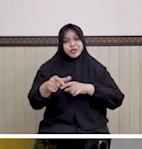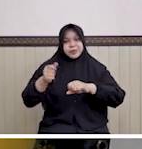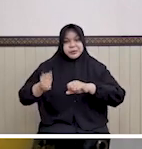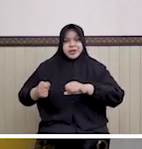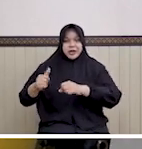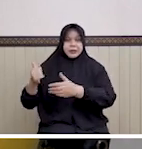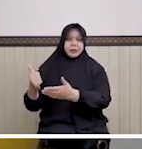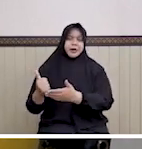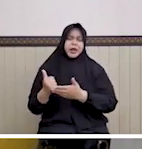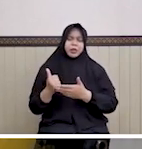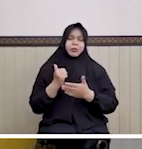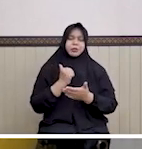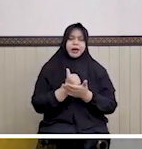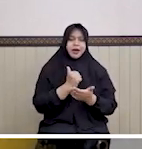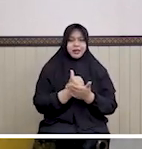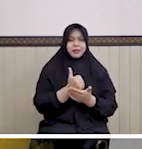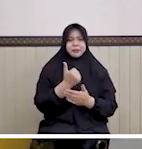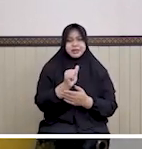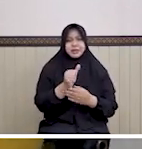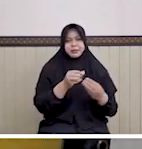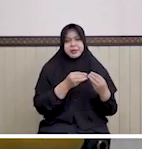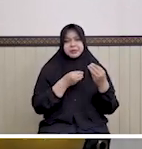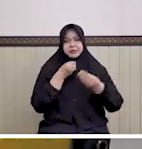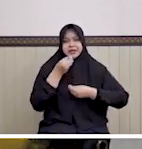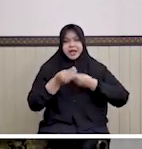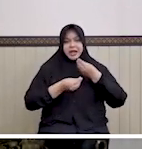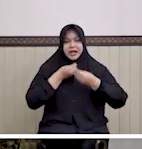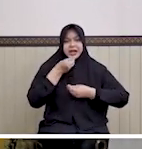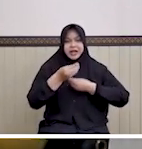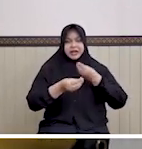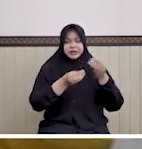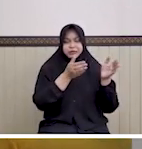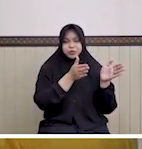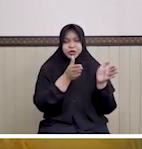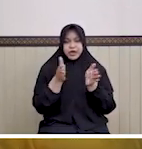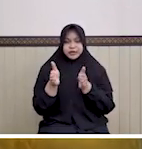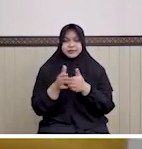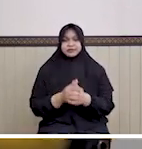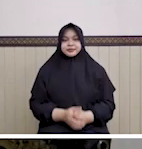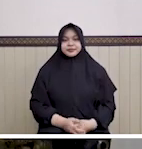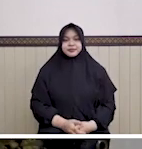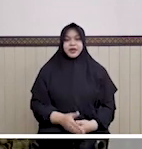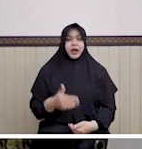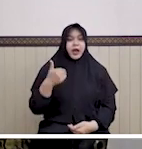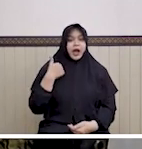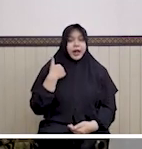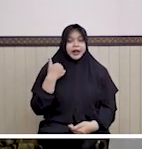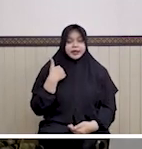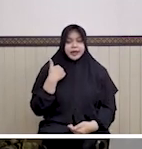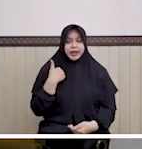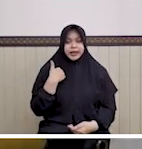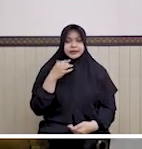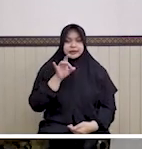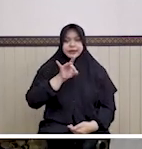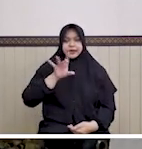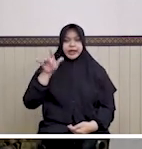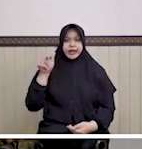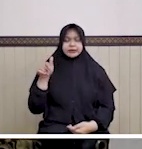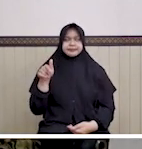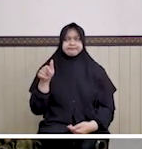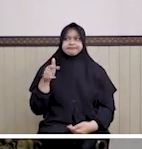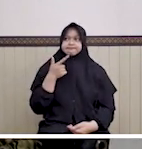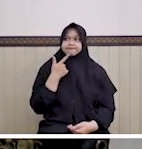membantu sekali untuk memberikan keterangan nah kemudian eh ada juga selain